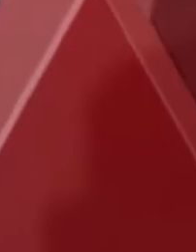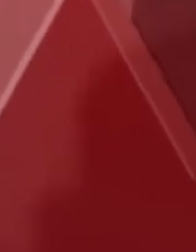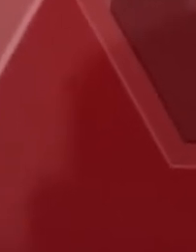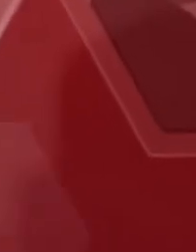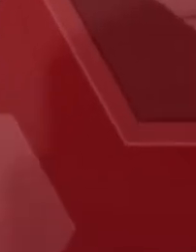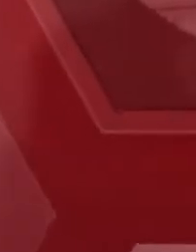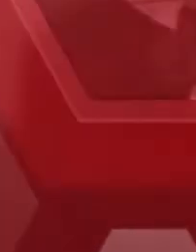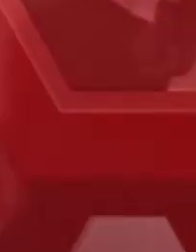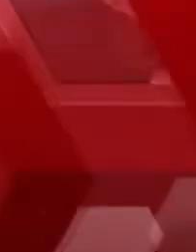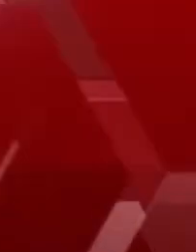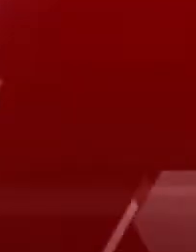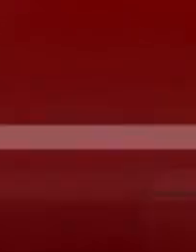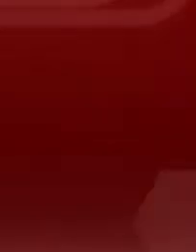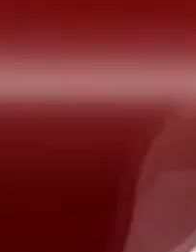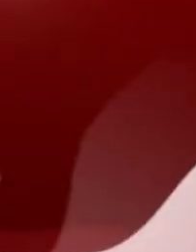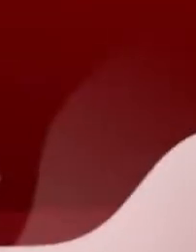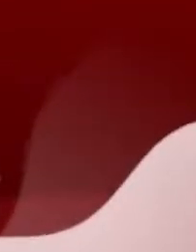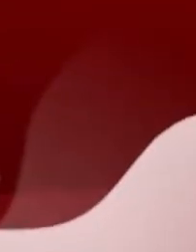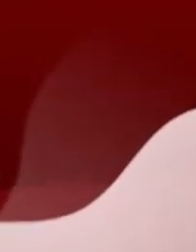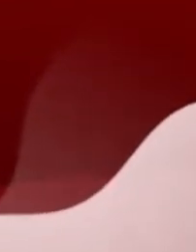Hai senyum